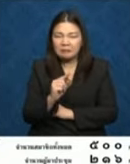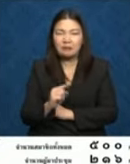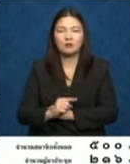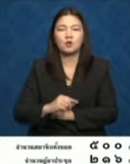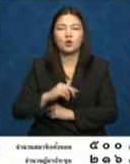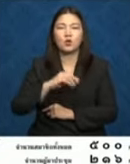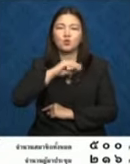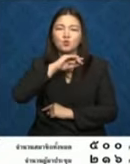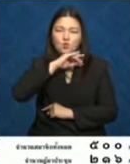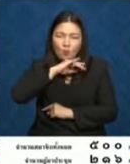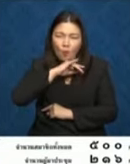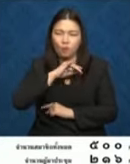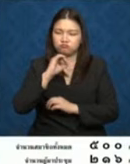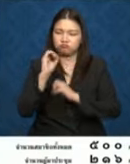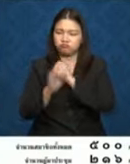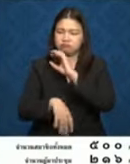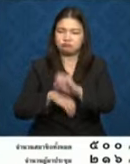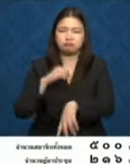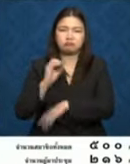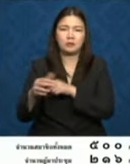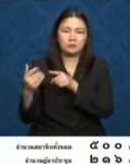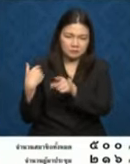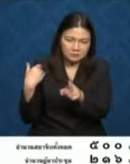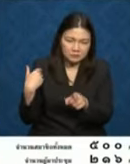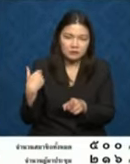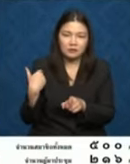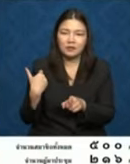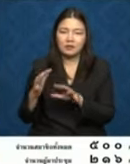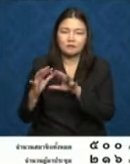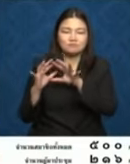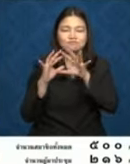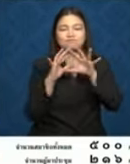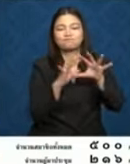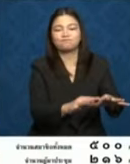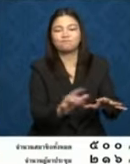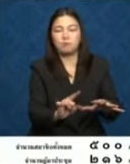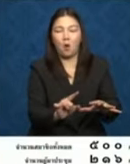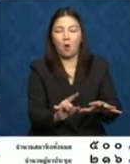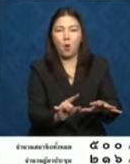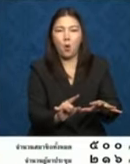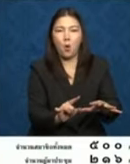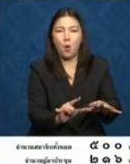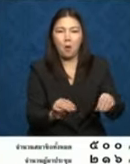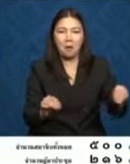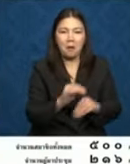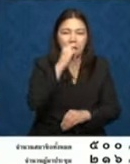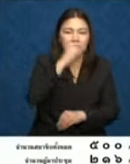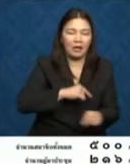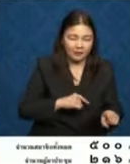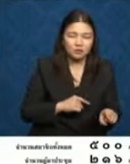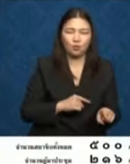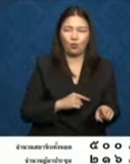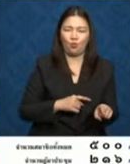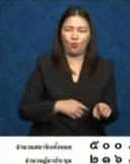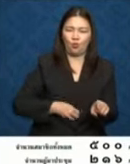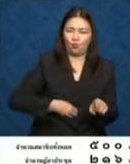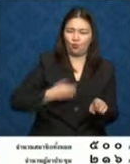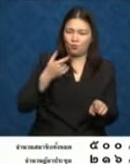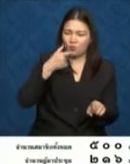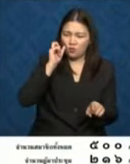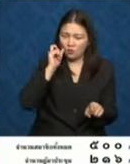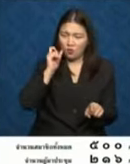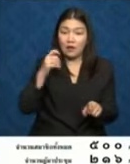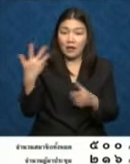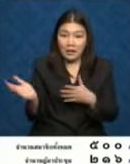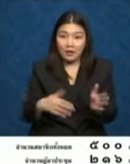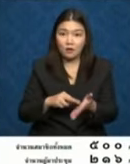ที่ทิ้งมาลงในแม่น้ำแล้วก็มากองอยู่ในเขตพื้นที่ของประเทศของเรานะคะแล้วก็การกัดเซา